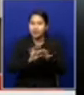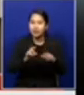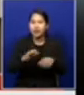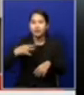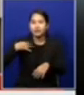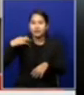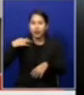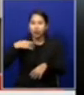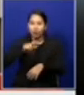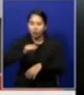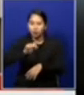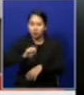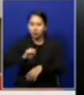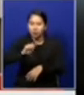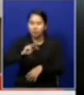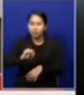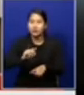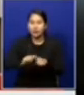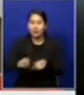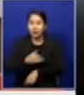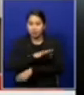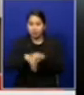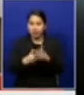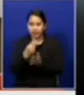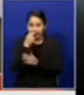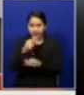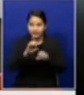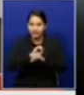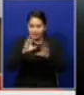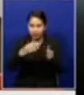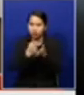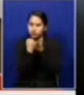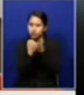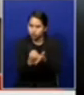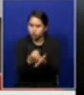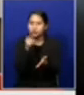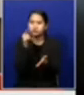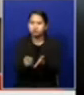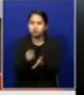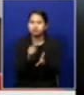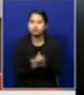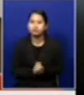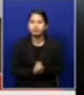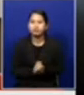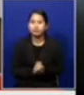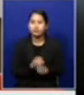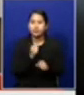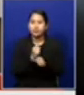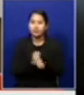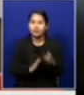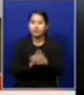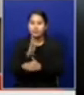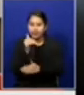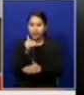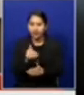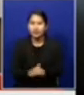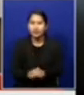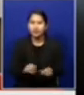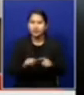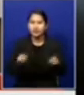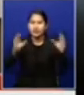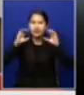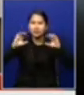อันนี้ก็เราเห็นกันเป็นที่ประจักษ์ว่าได้ช่วยเหลือกันจนวิกฤตนี้ผ่านไปแต่ว่าก็ไม่ได้ผลงานรัฐบาลหรอก